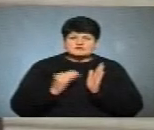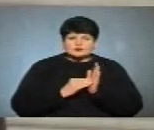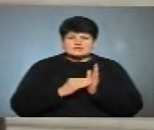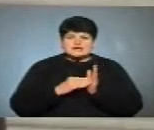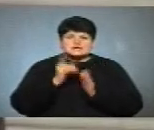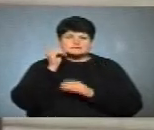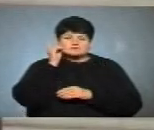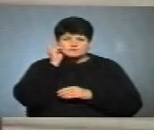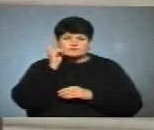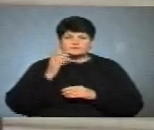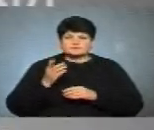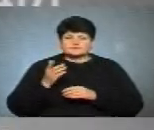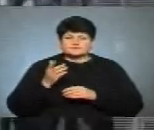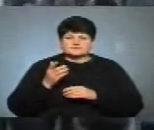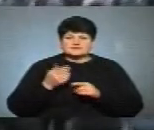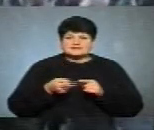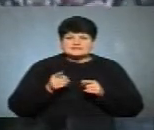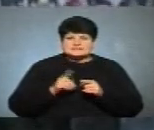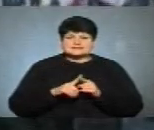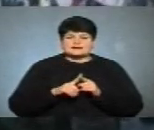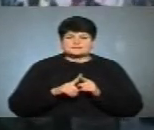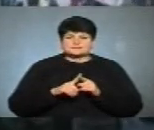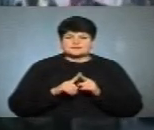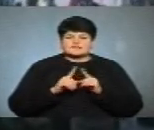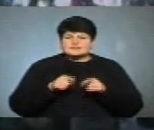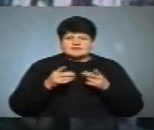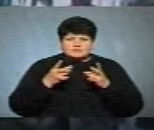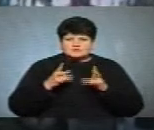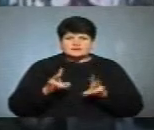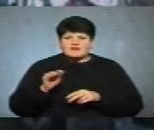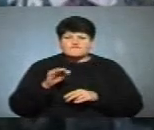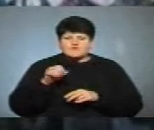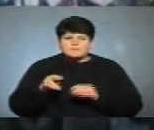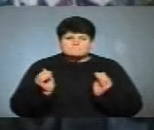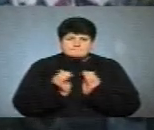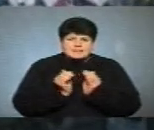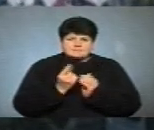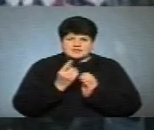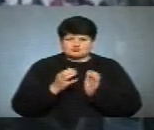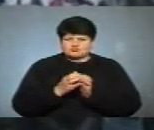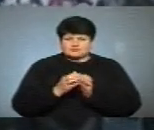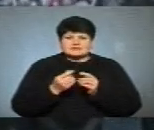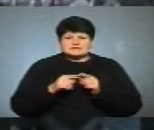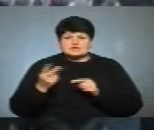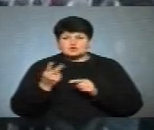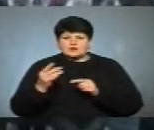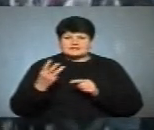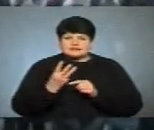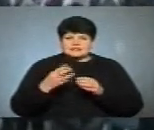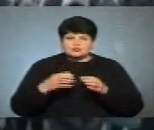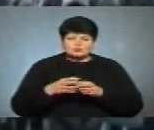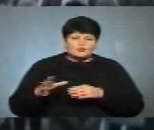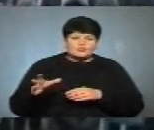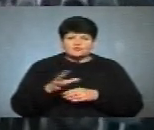смартфон. Причому це для тільки він не потрібен для ФОПів маленьких, для першої групи. Це друга і третя група, у яких у